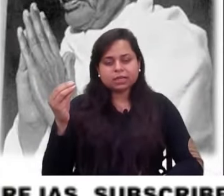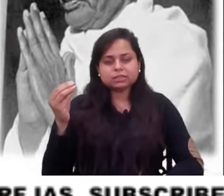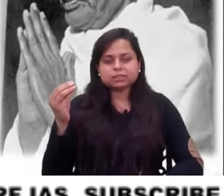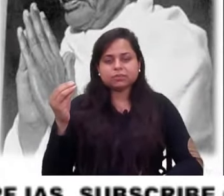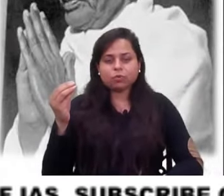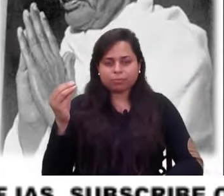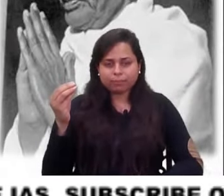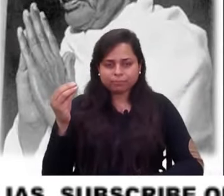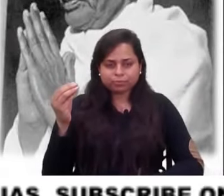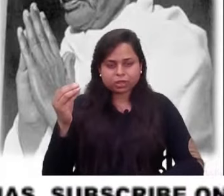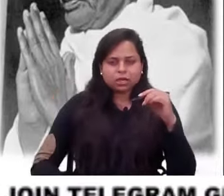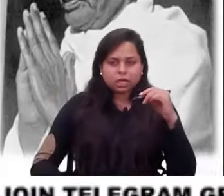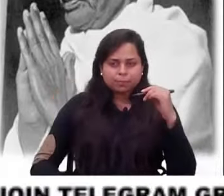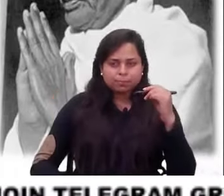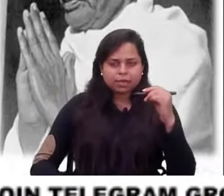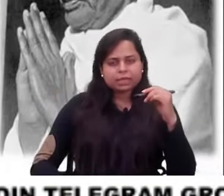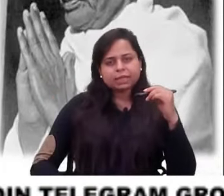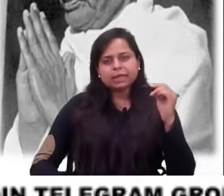1969